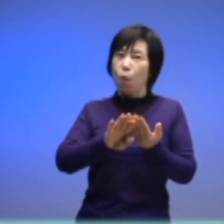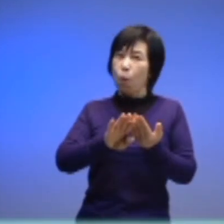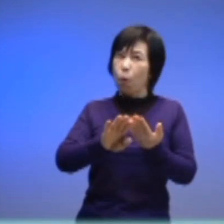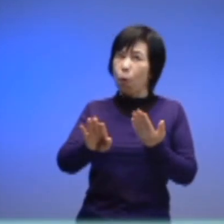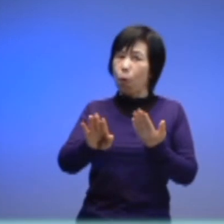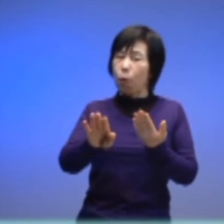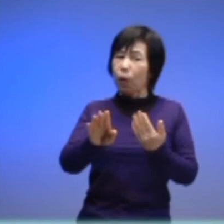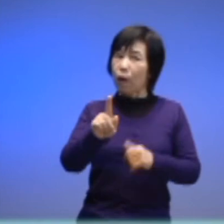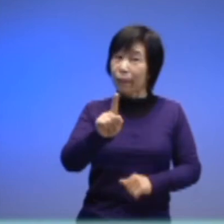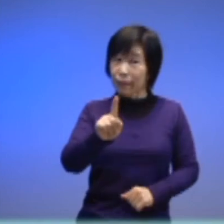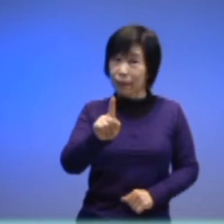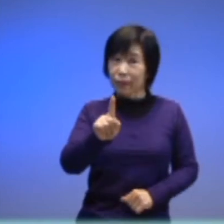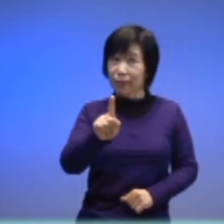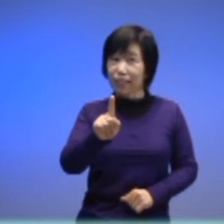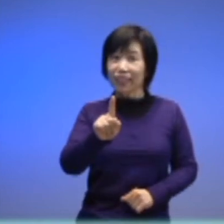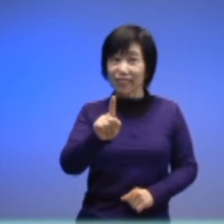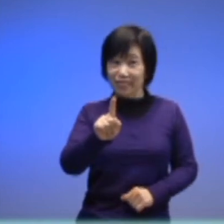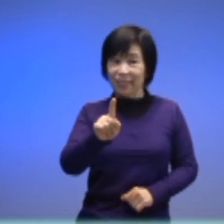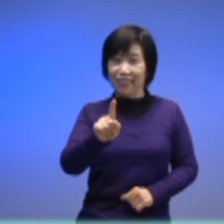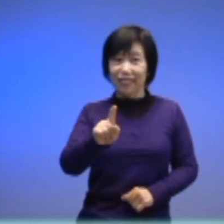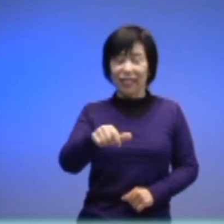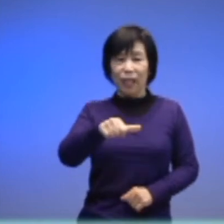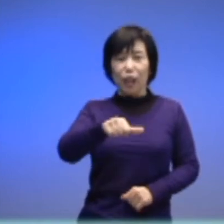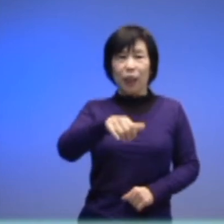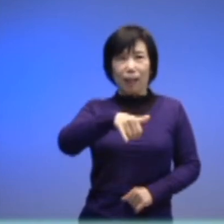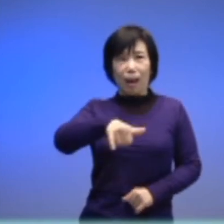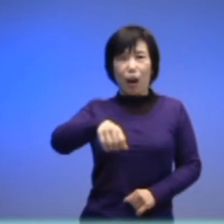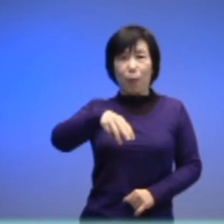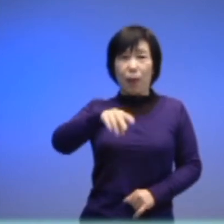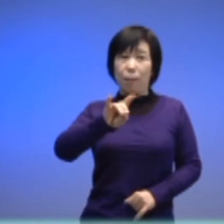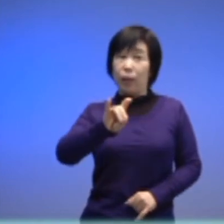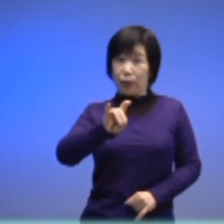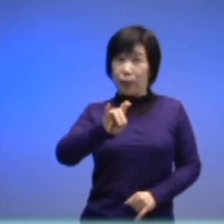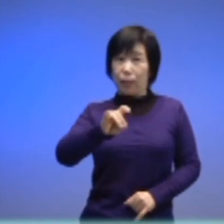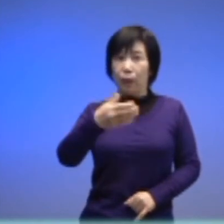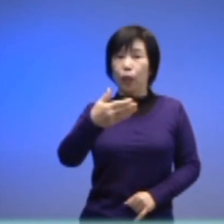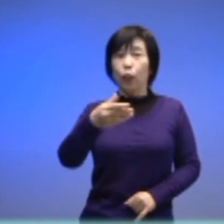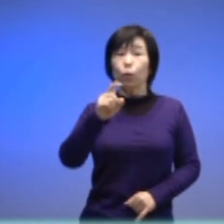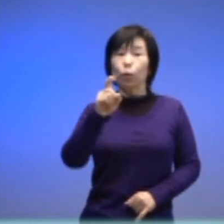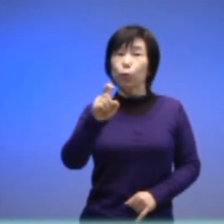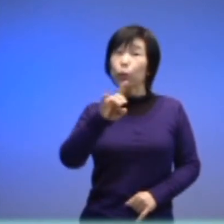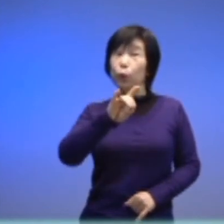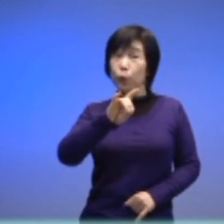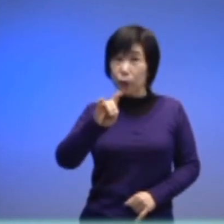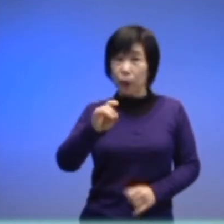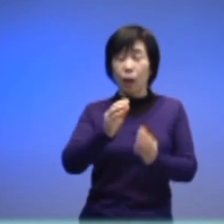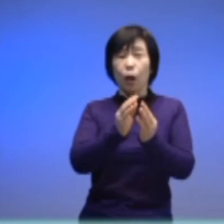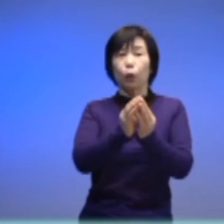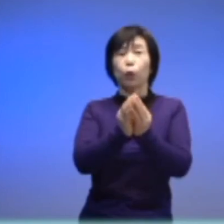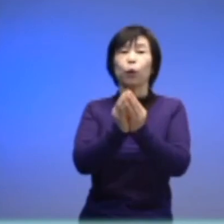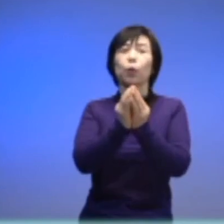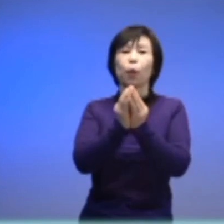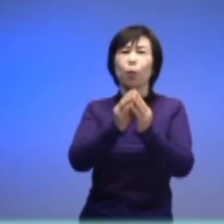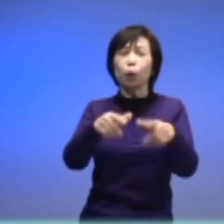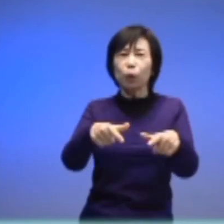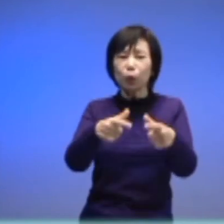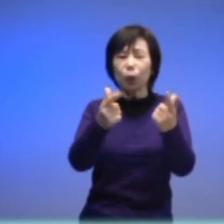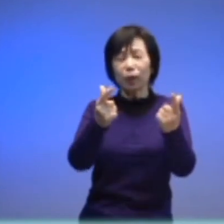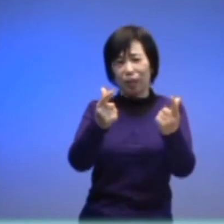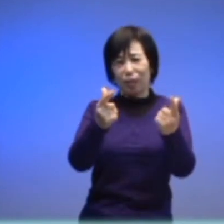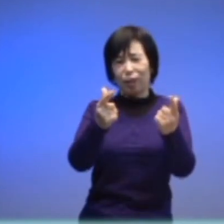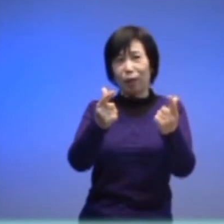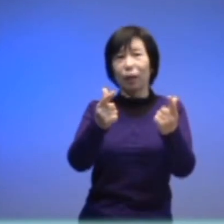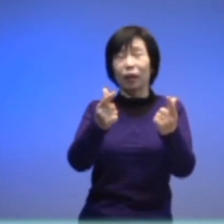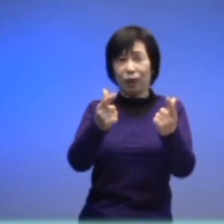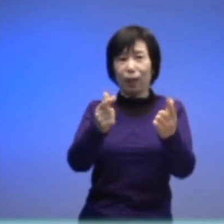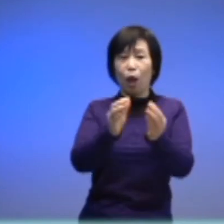まだまだあります。北ゾーンにはアベマキやクヌギといったどんぐりができる木が植えられています。